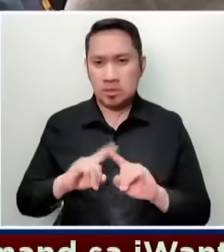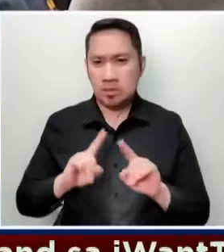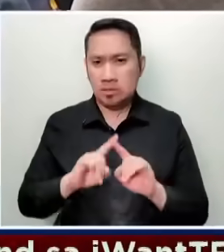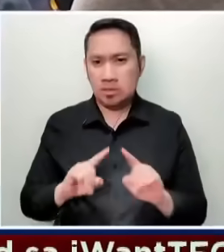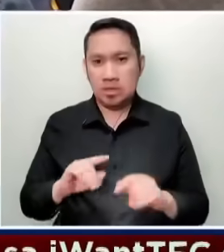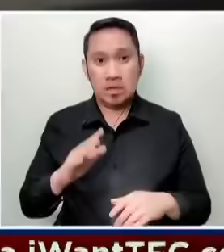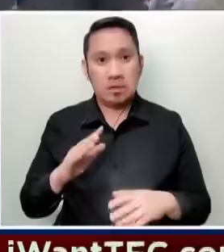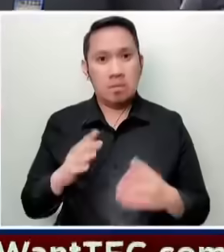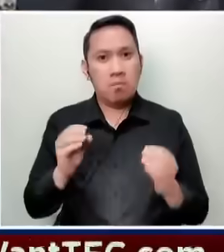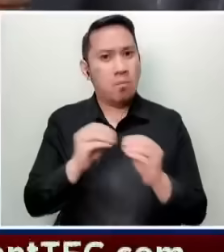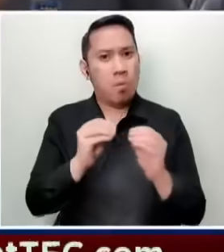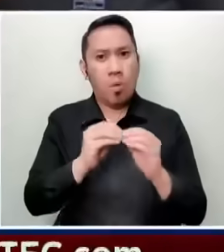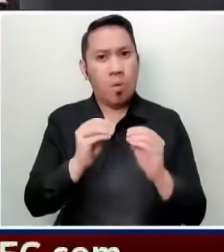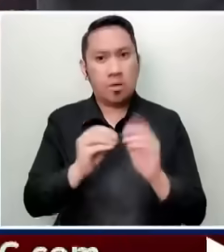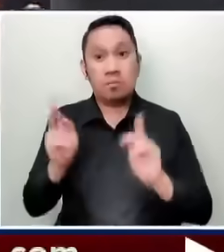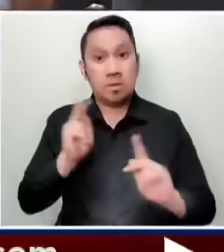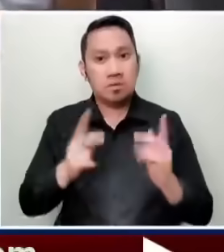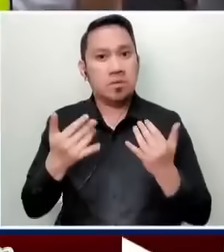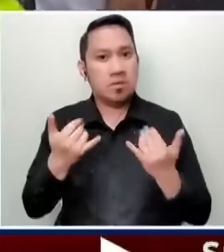ang dami.